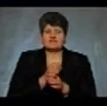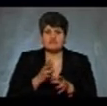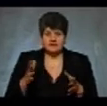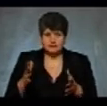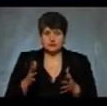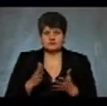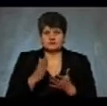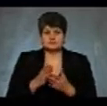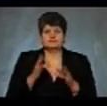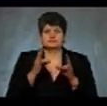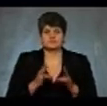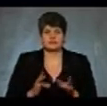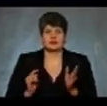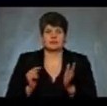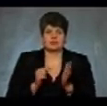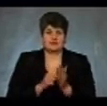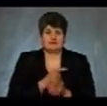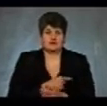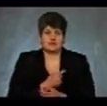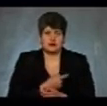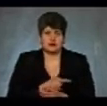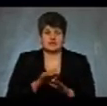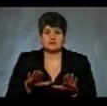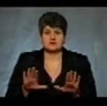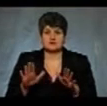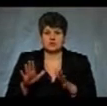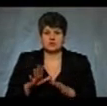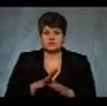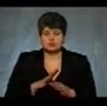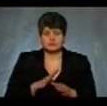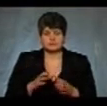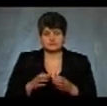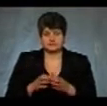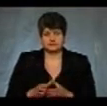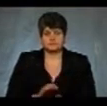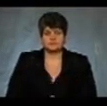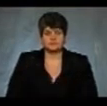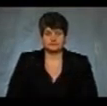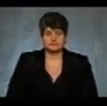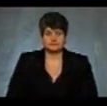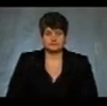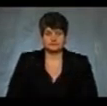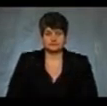зазнали травм і потрапили до лікарні. На місці події побувала моя колега Марія Котенко.